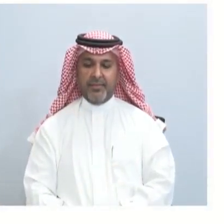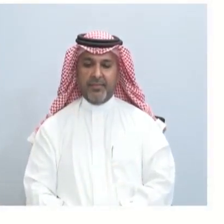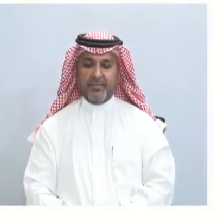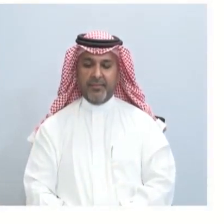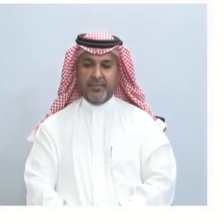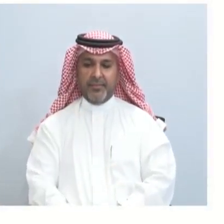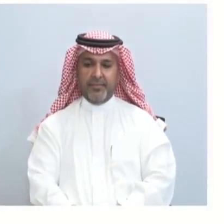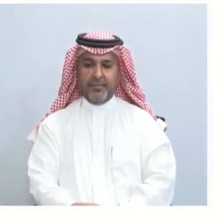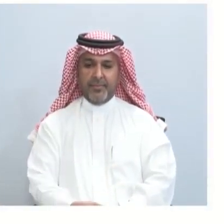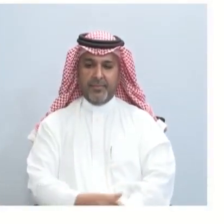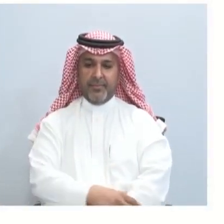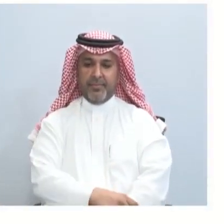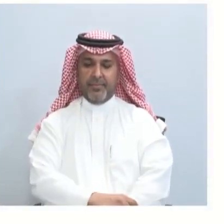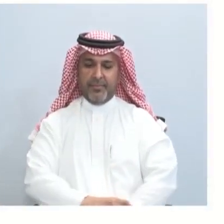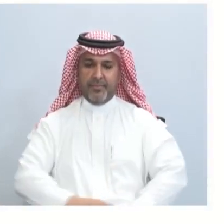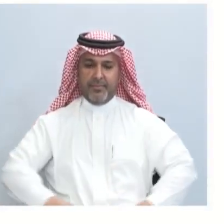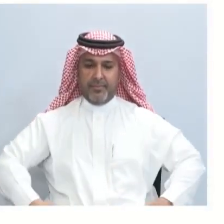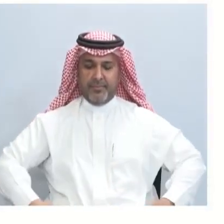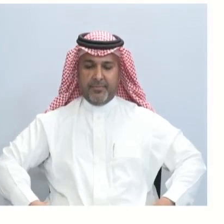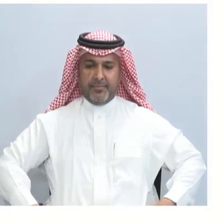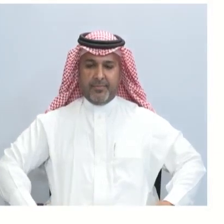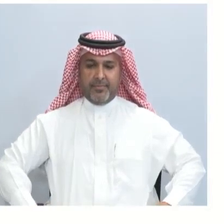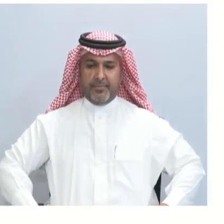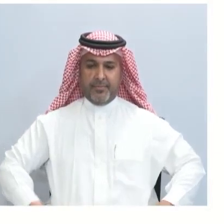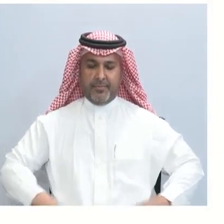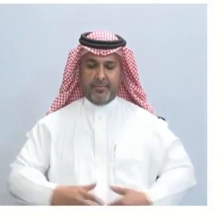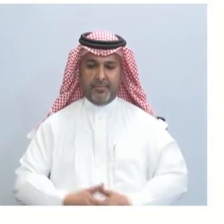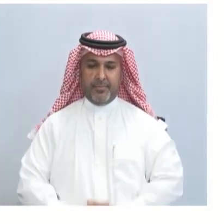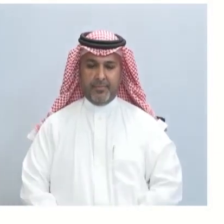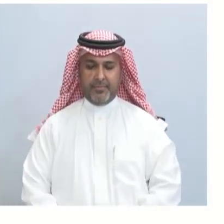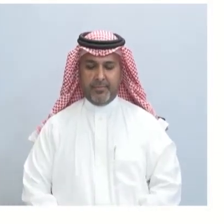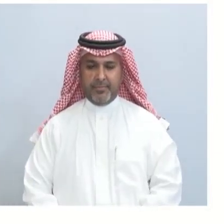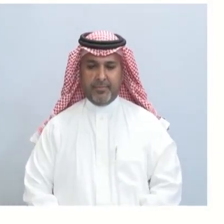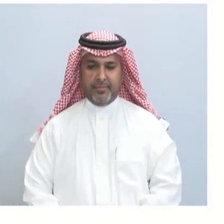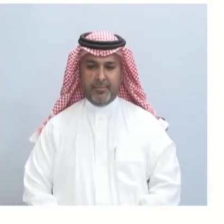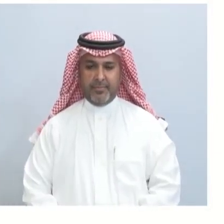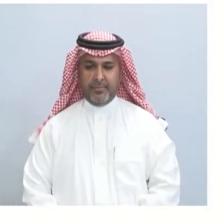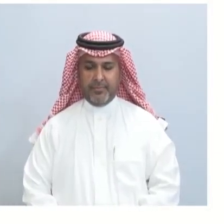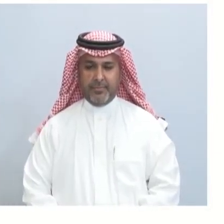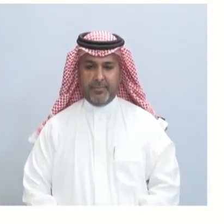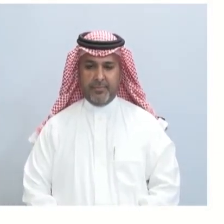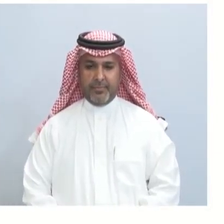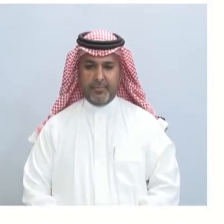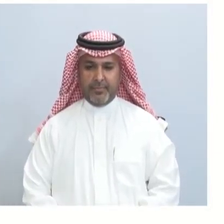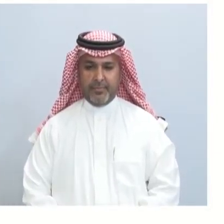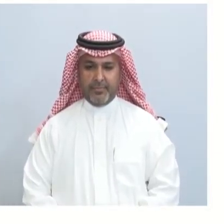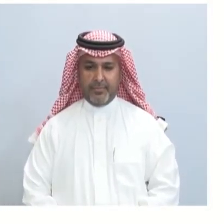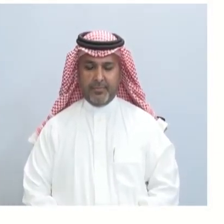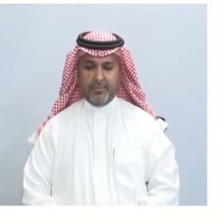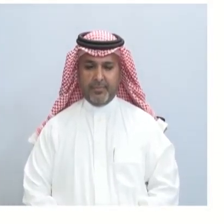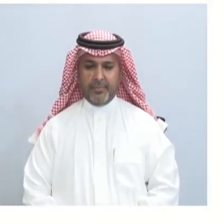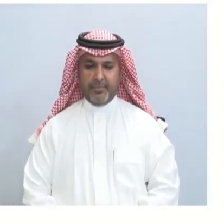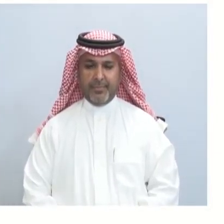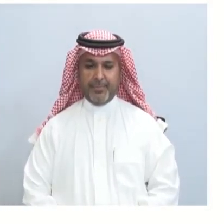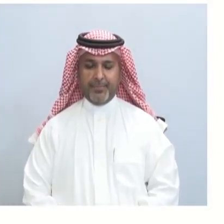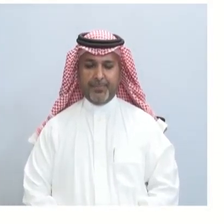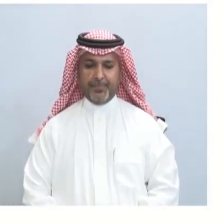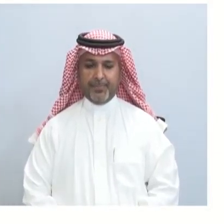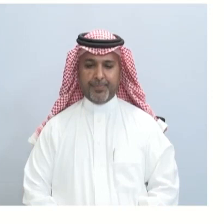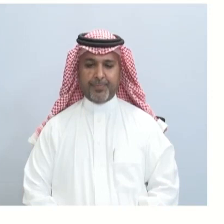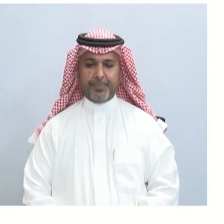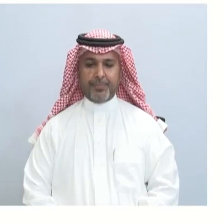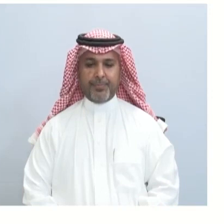في تدرب وحل المسائل احسب مساحه كل من الاشكال الاتيه واقرب الناتج الى اقرب عشر اذا لازم الامر السؤال السادس